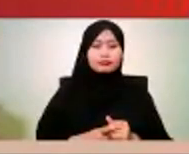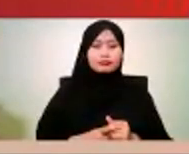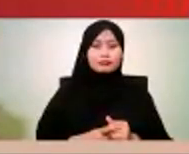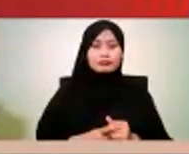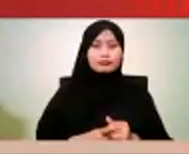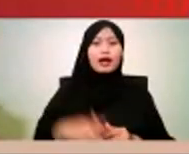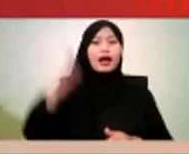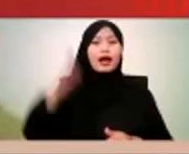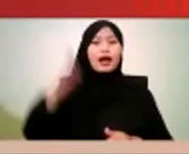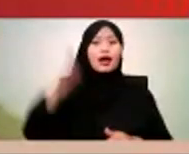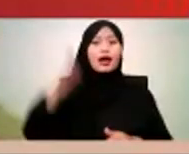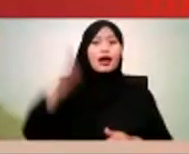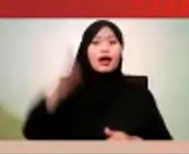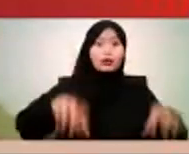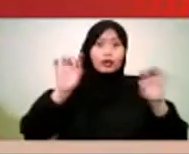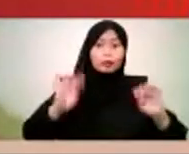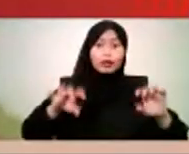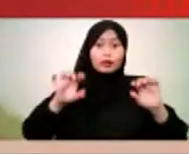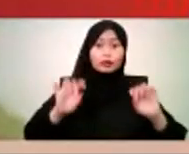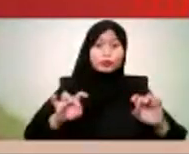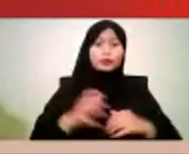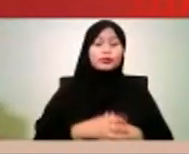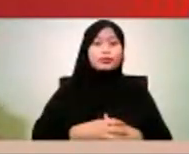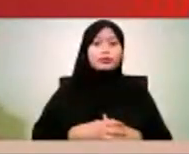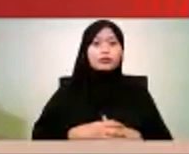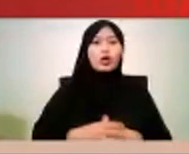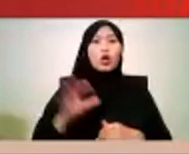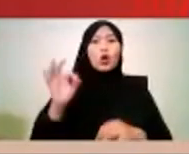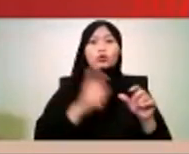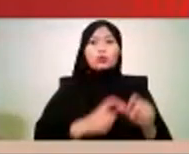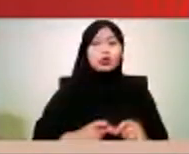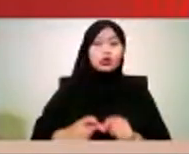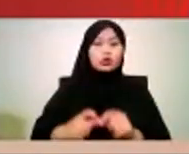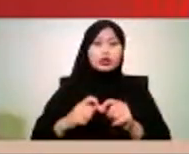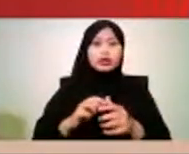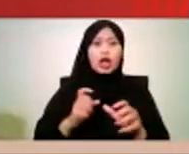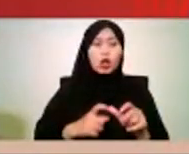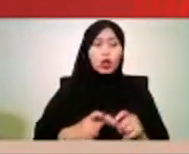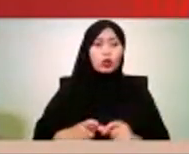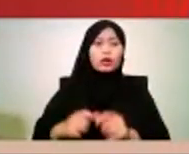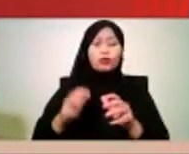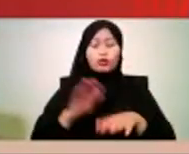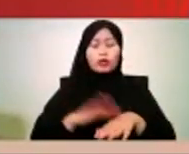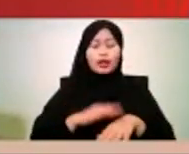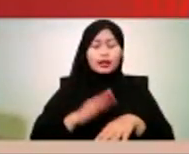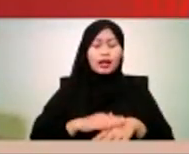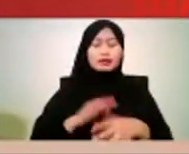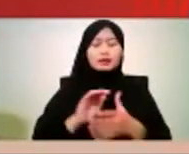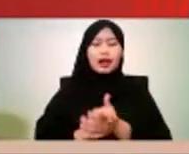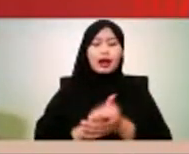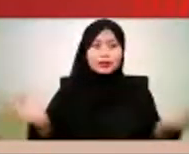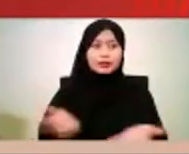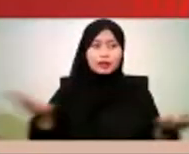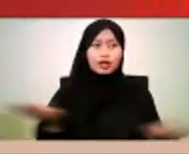Assalamualaikum warahmatullahi wabarakatuh Om Swastiastu calom nama budaya dan salam sejahtera